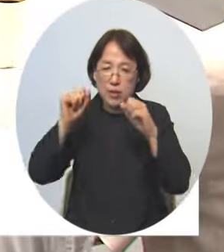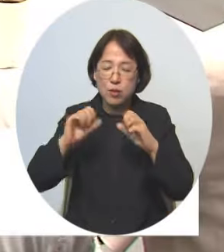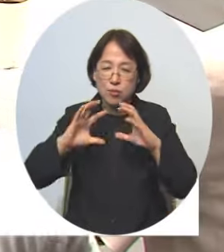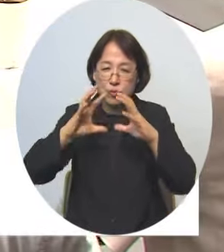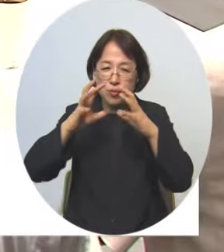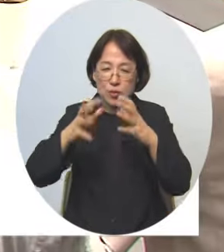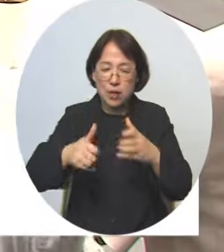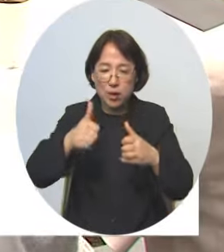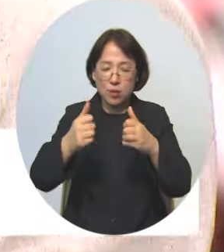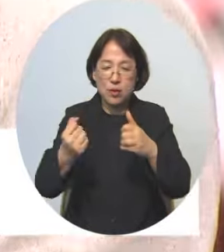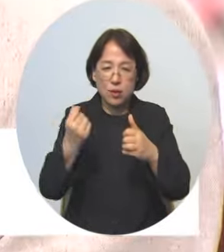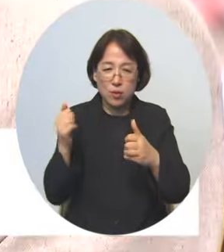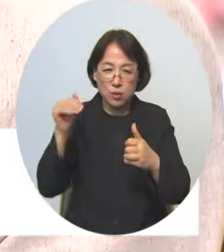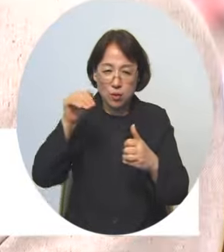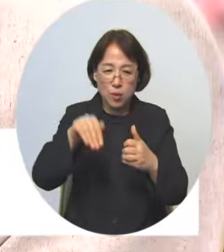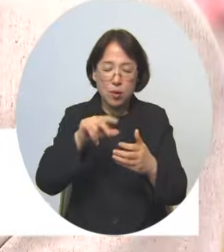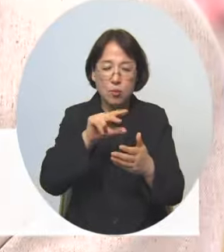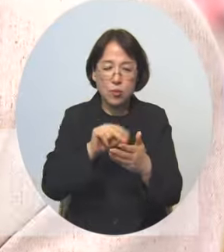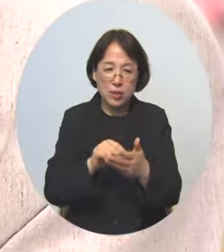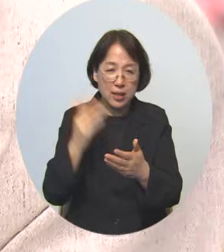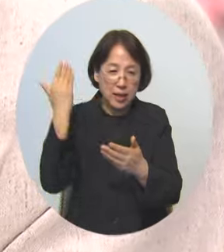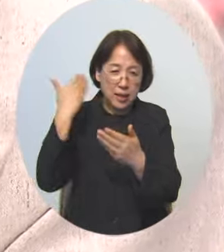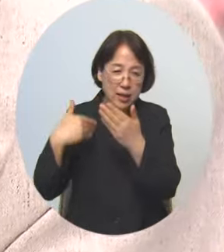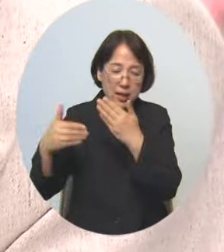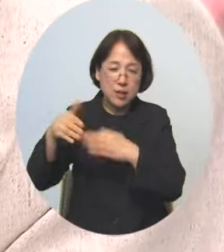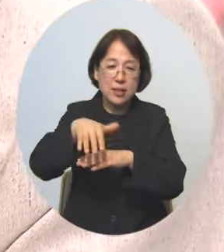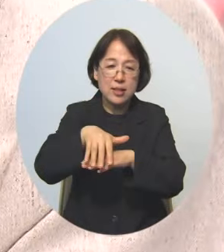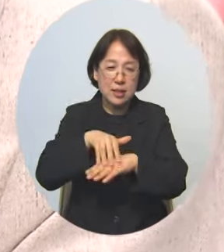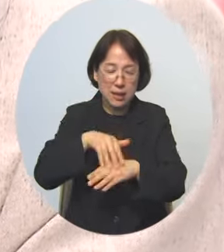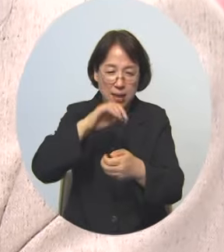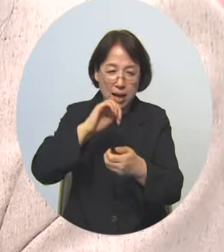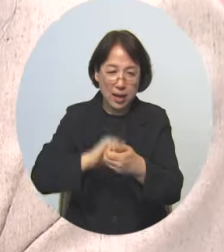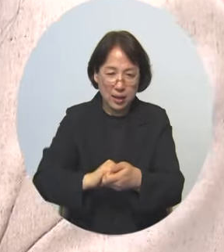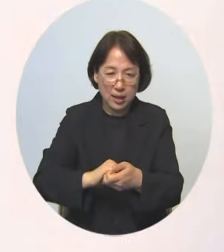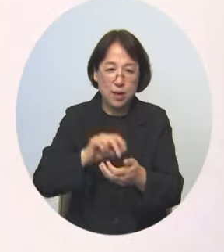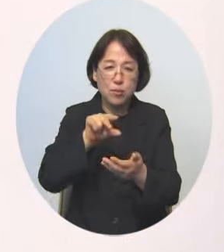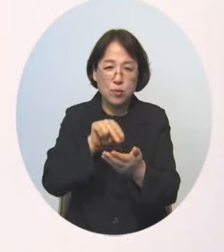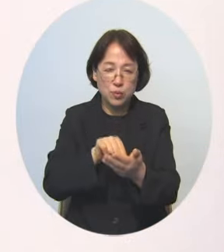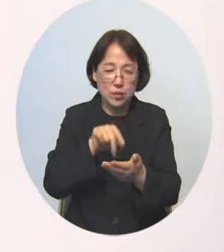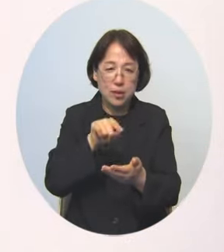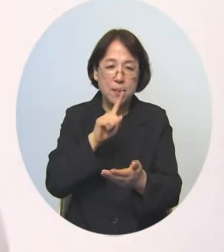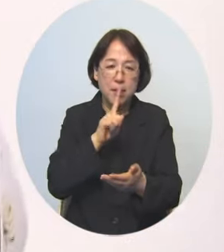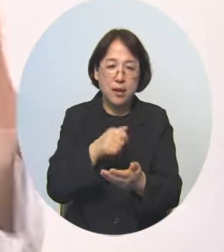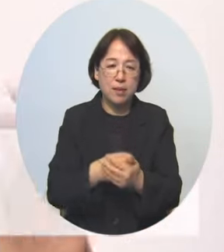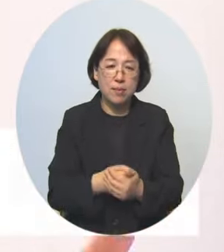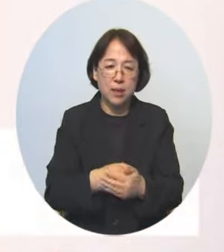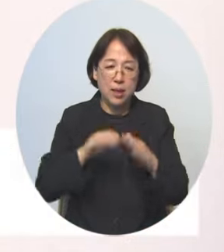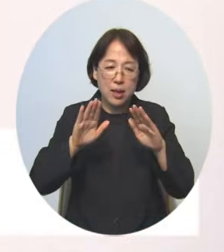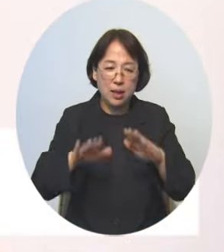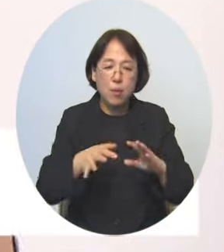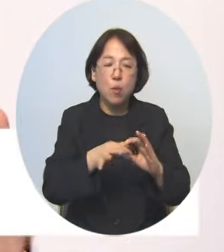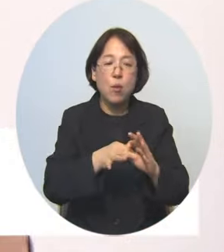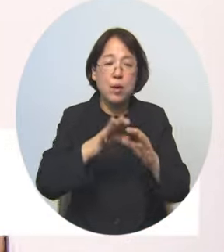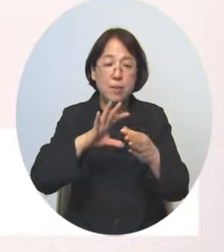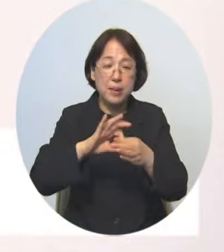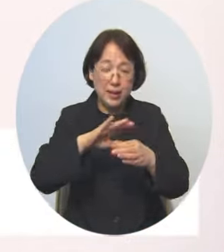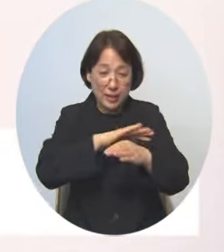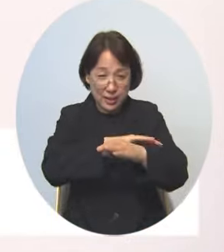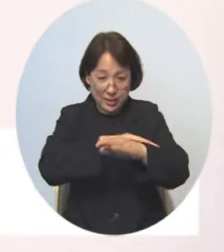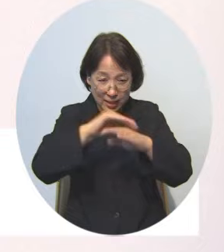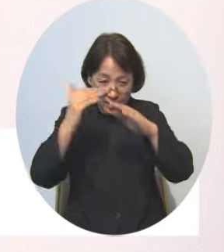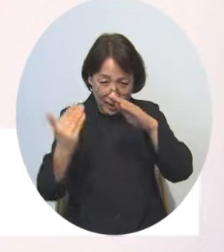문제점은 과거 시스템의 한계가 근본 원인이라고 말했습니다. 이번 올림픽을 잘